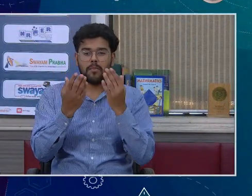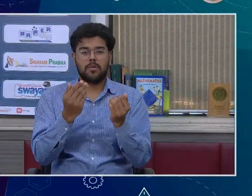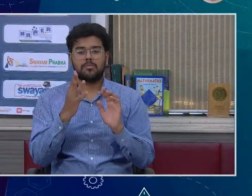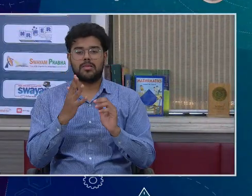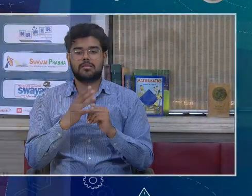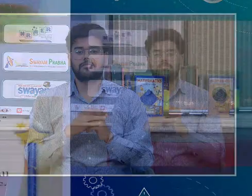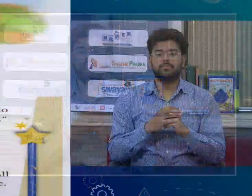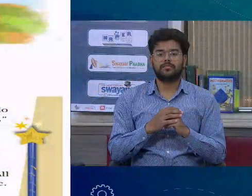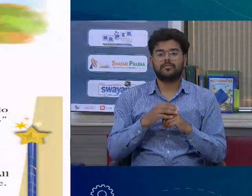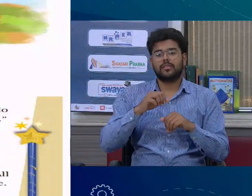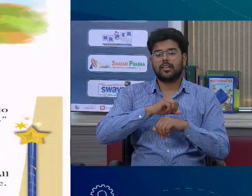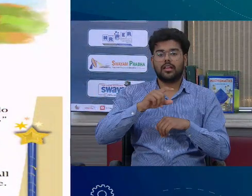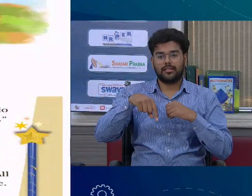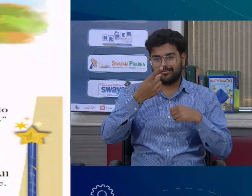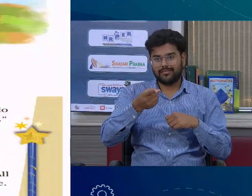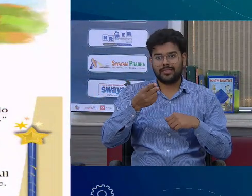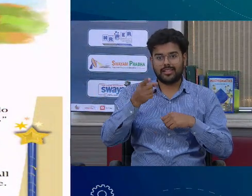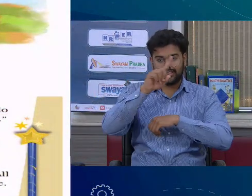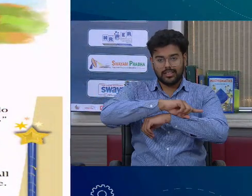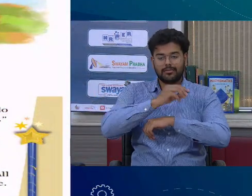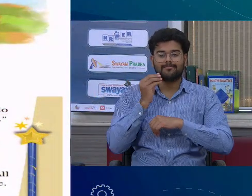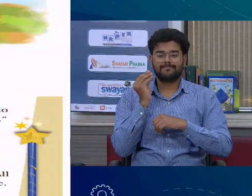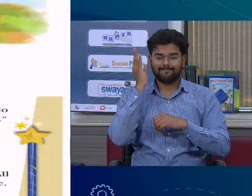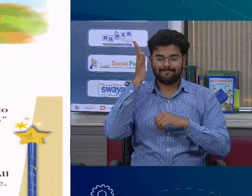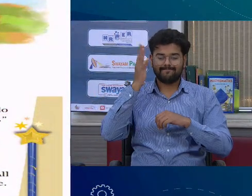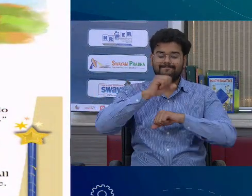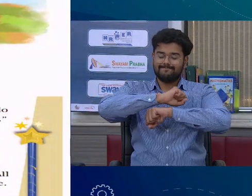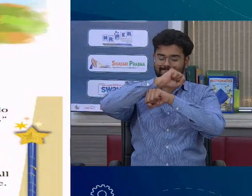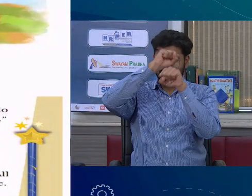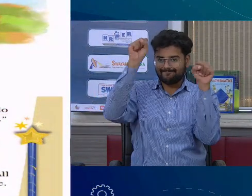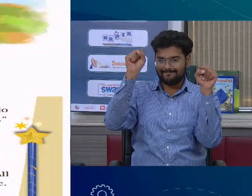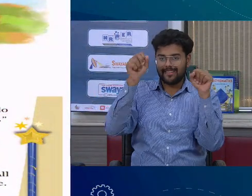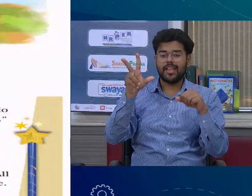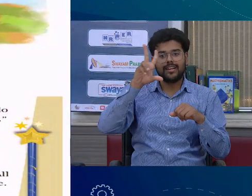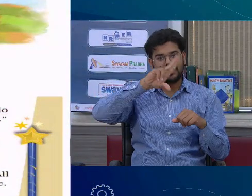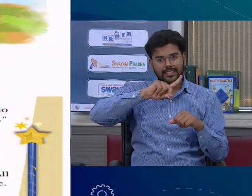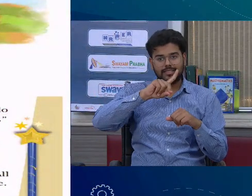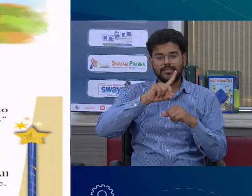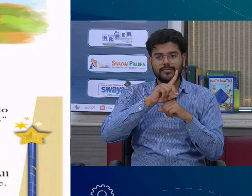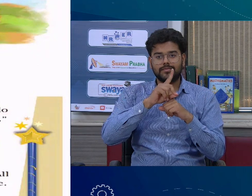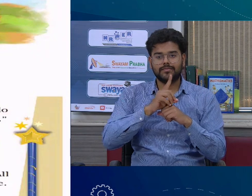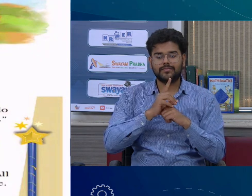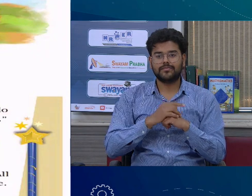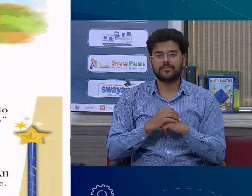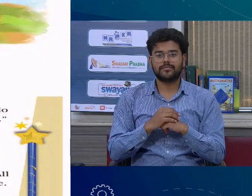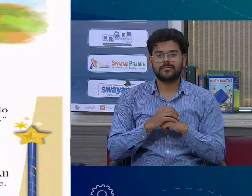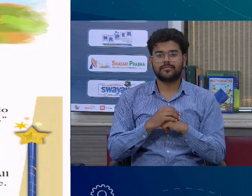fir tree woke up the next morning. अगले दिन सुबह जब फिर से fir tree नींद से